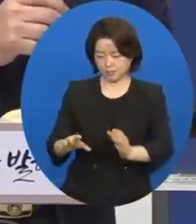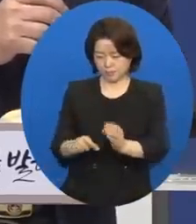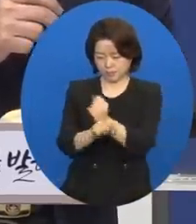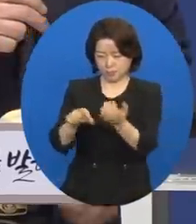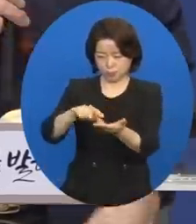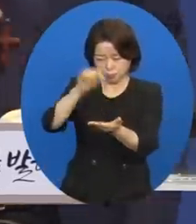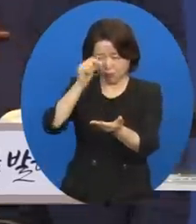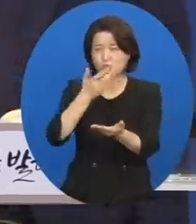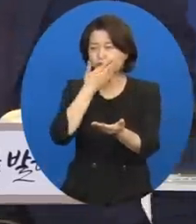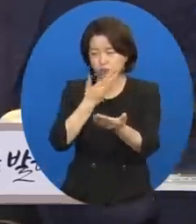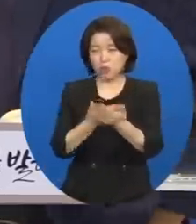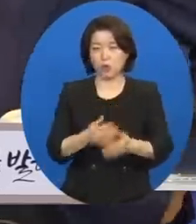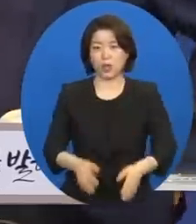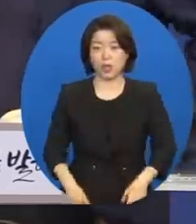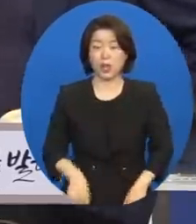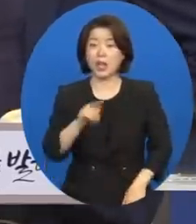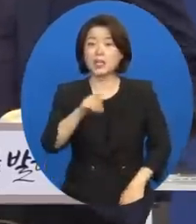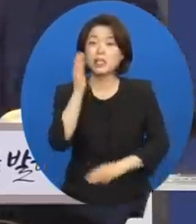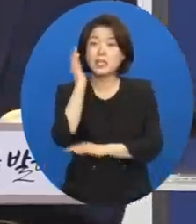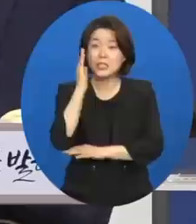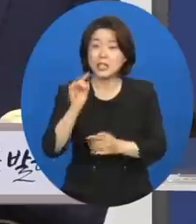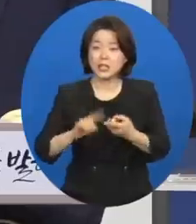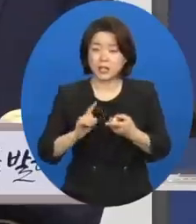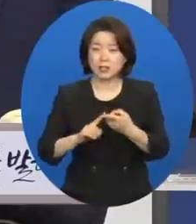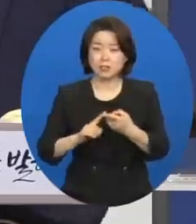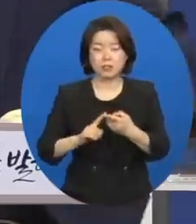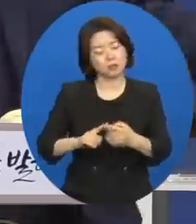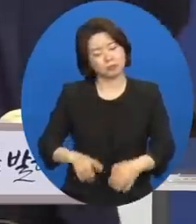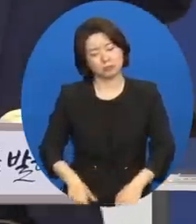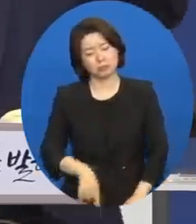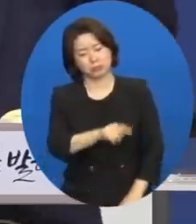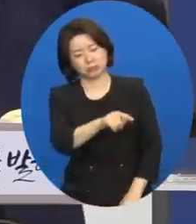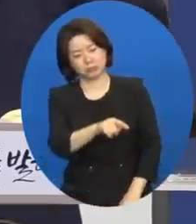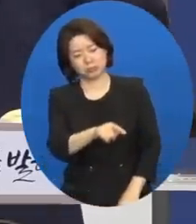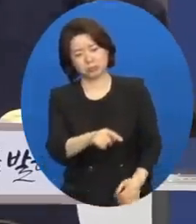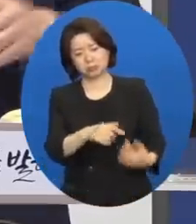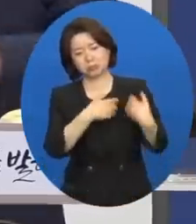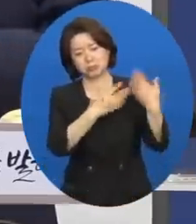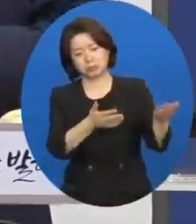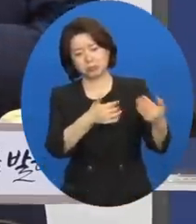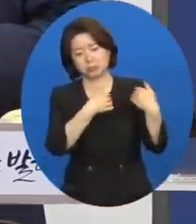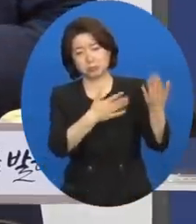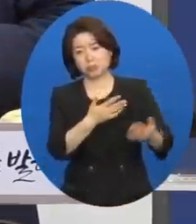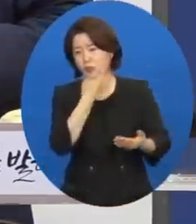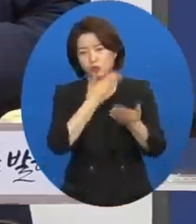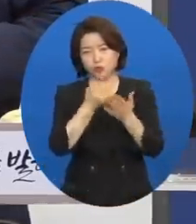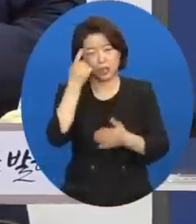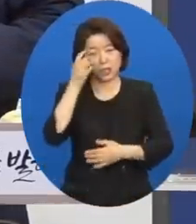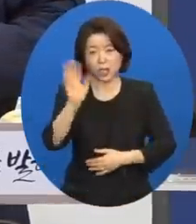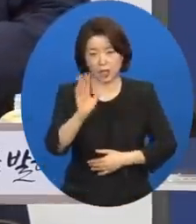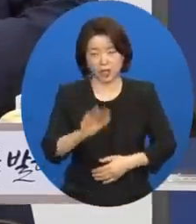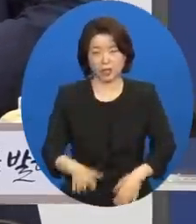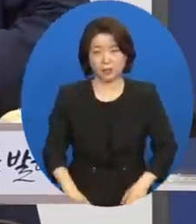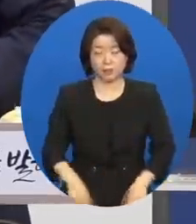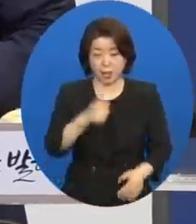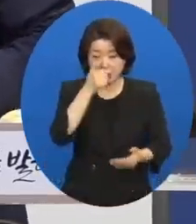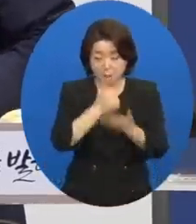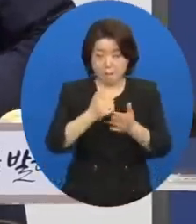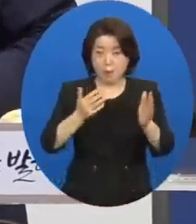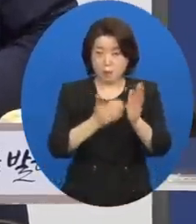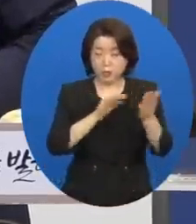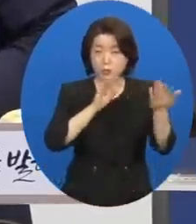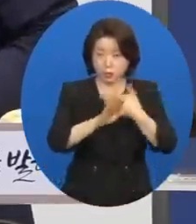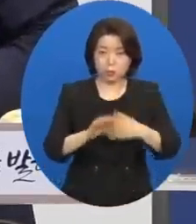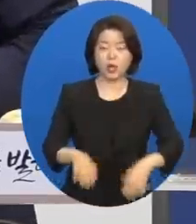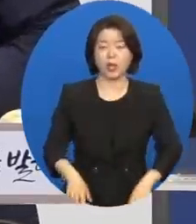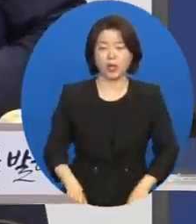포인트입니다. 근데 우리는 이 일에 대해서 별로 개념을 하지 않아요. 자, 이 범죄하고 난 다음 어쨌든